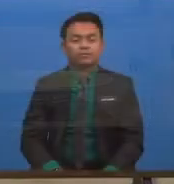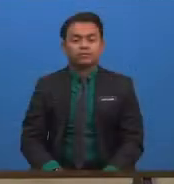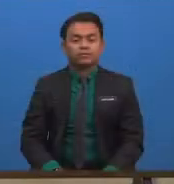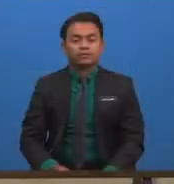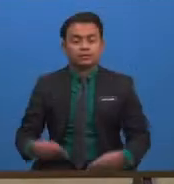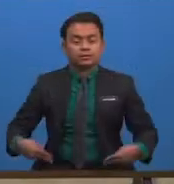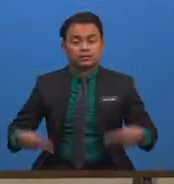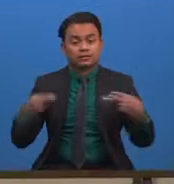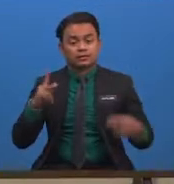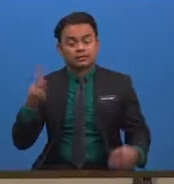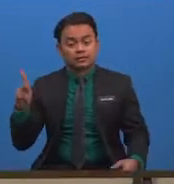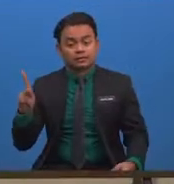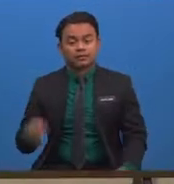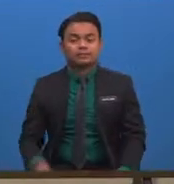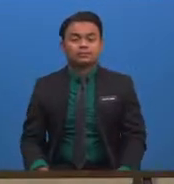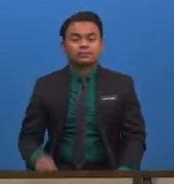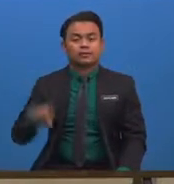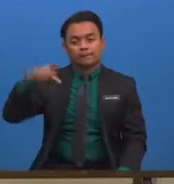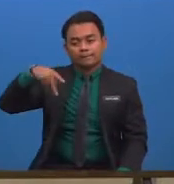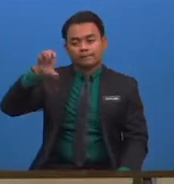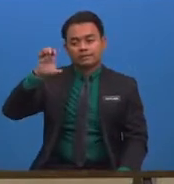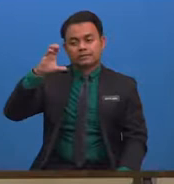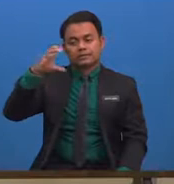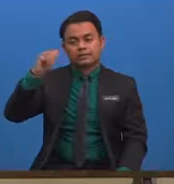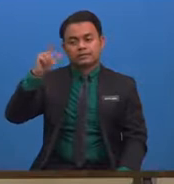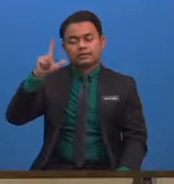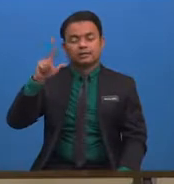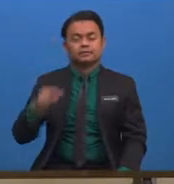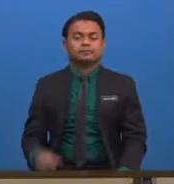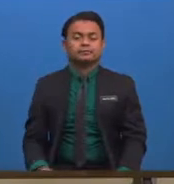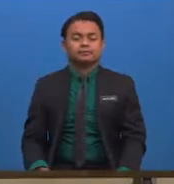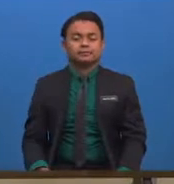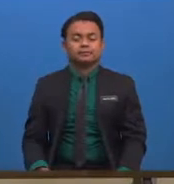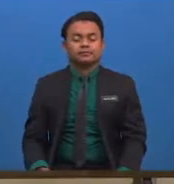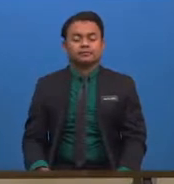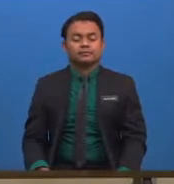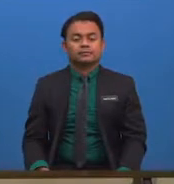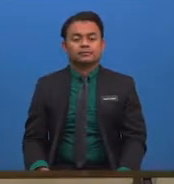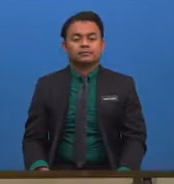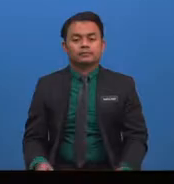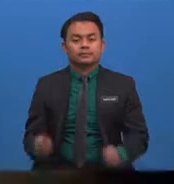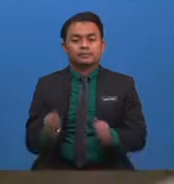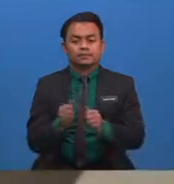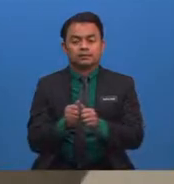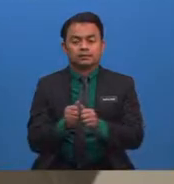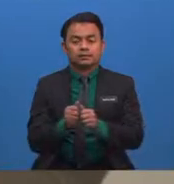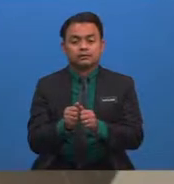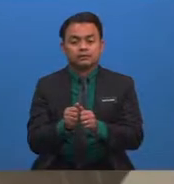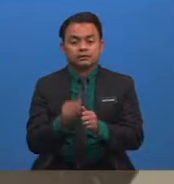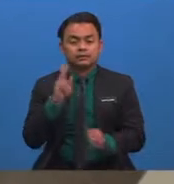Ya, sekalah. Pecah kamu dengan cili untuk menimbulkan warna yang berbeza.